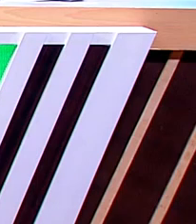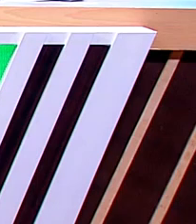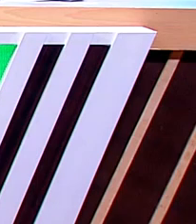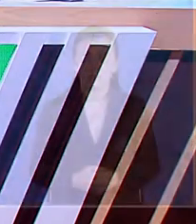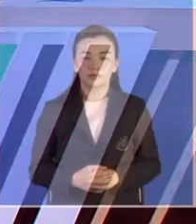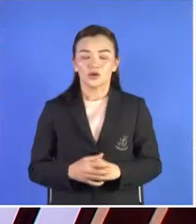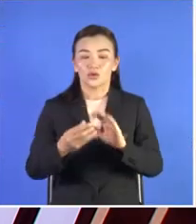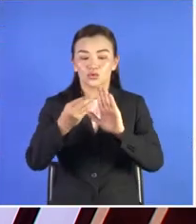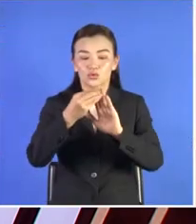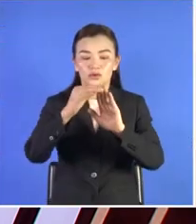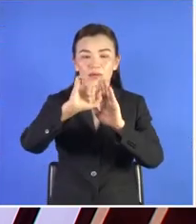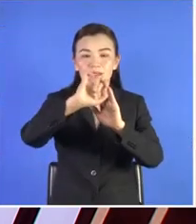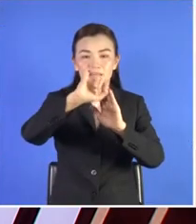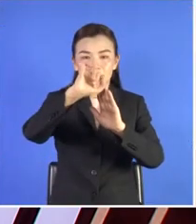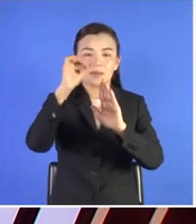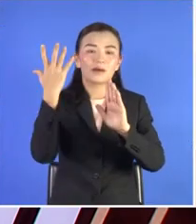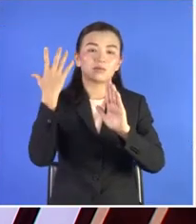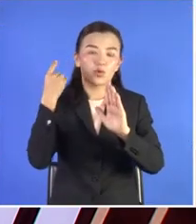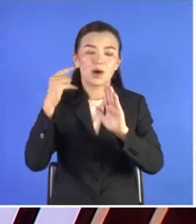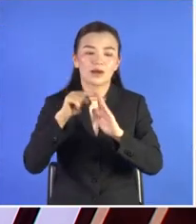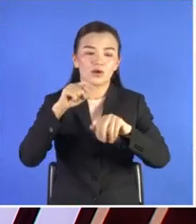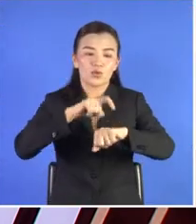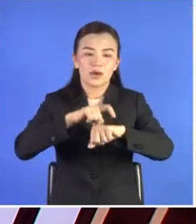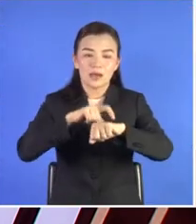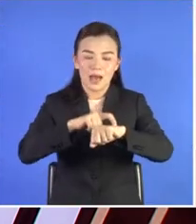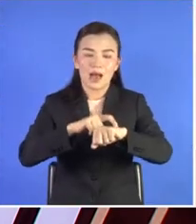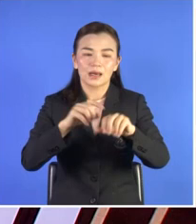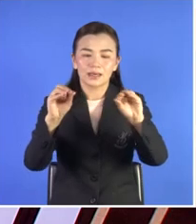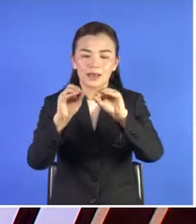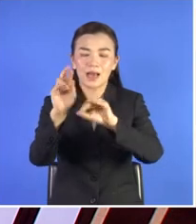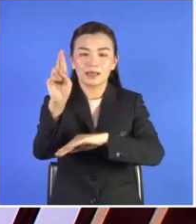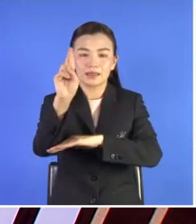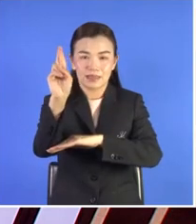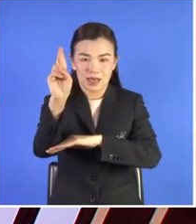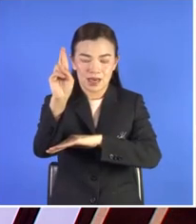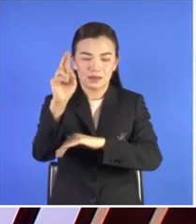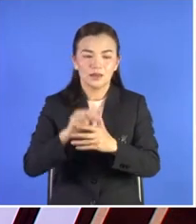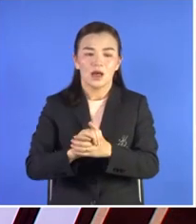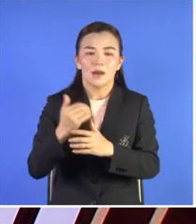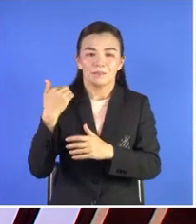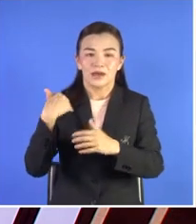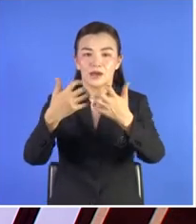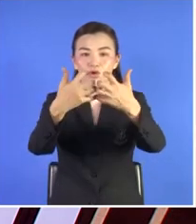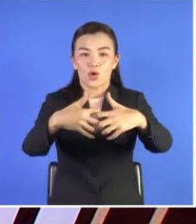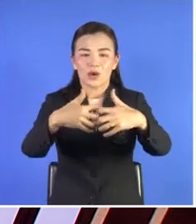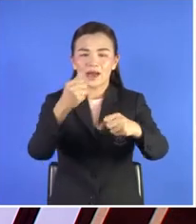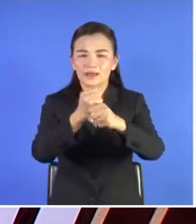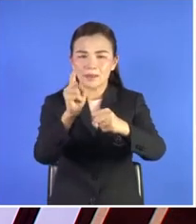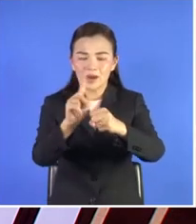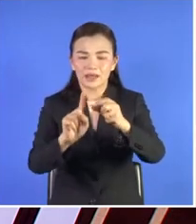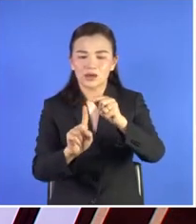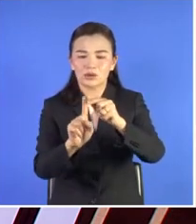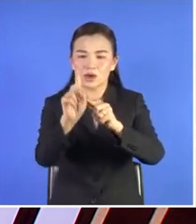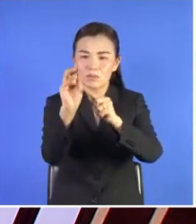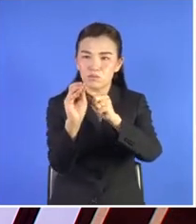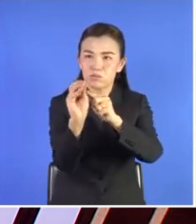อดอยสะเก็ดจังหวัดเชียงใหม่เมื่อวานนี้นะครับในเวลาตอนเกือบจะเที่ยงเนี่ยเขาบอกว่ามีโรงงานดอกไม้ไฟมันระเบิดนะครับเสียงระเบิดเนี่ยดังส